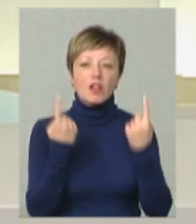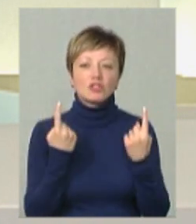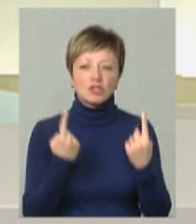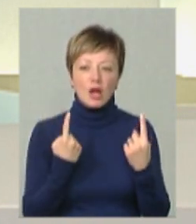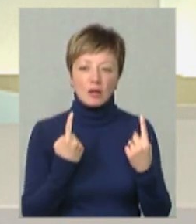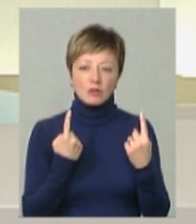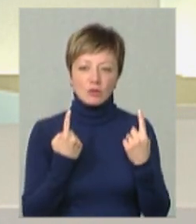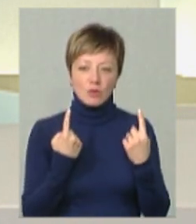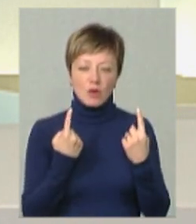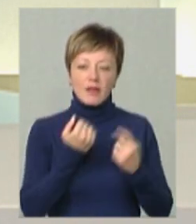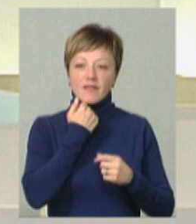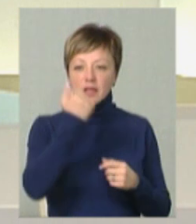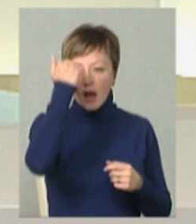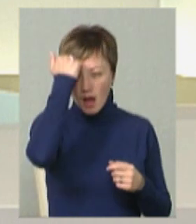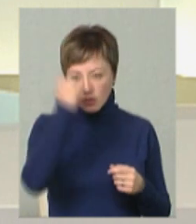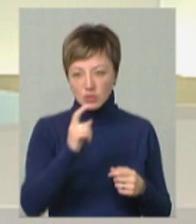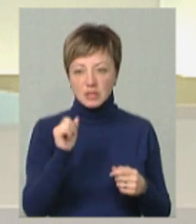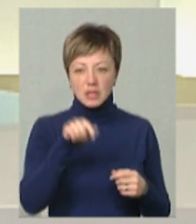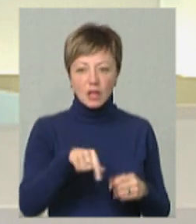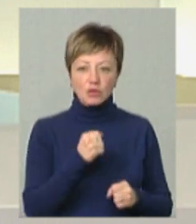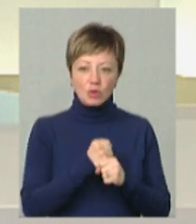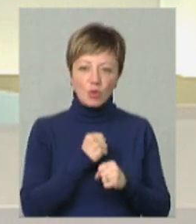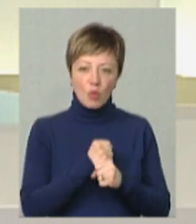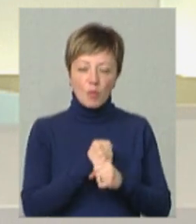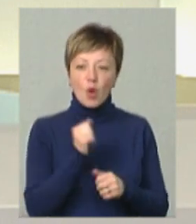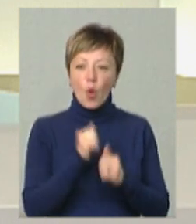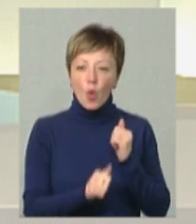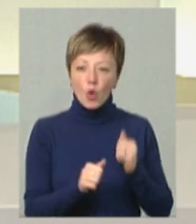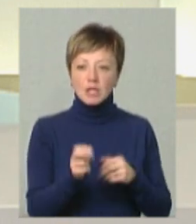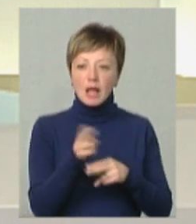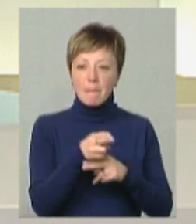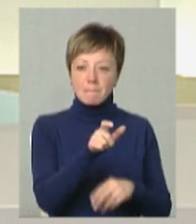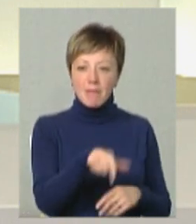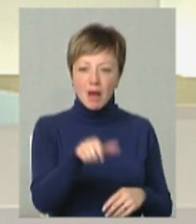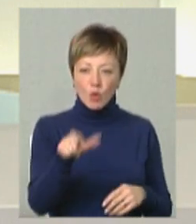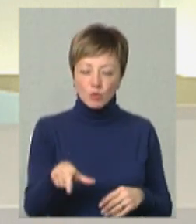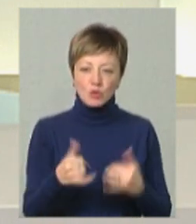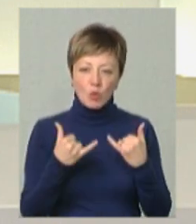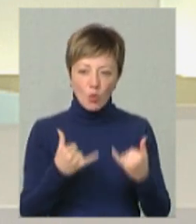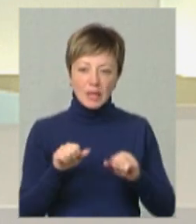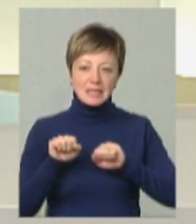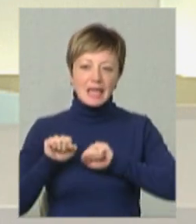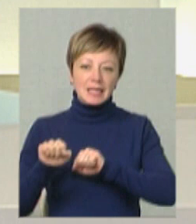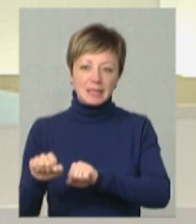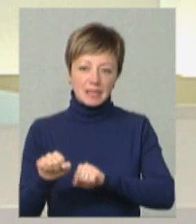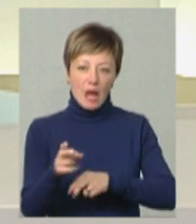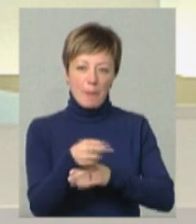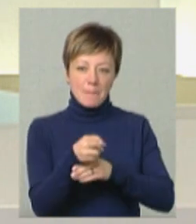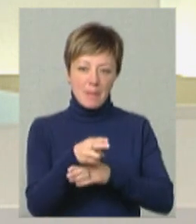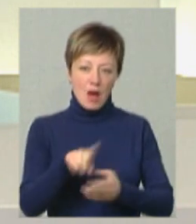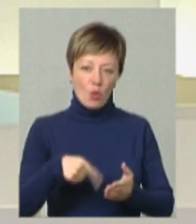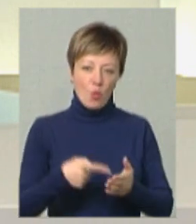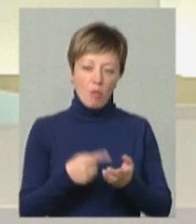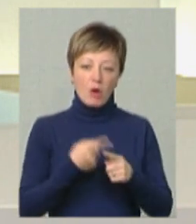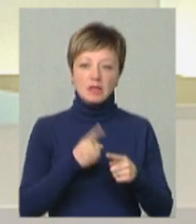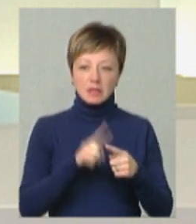величезної вдячності за те, що робить кожний маріуполець сьогодні і захисник Маріуполя.